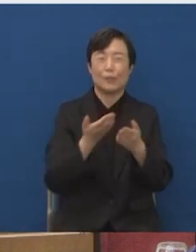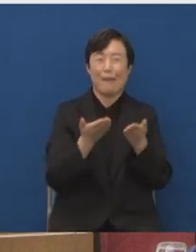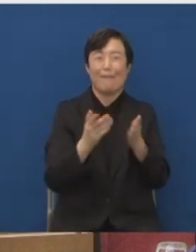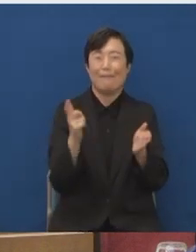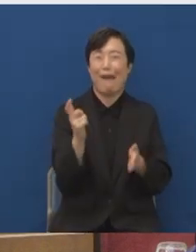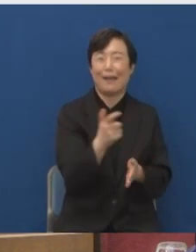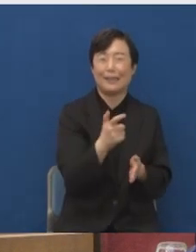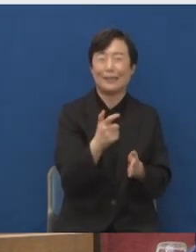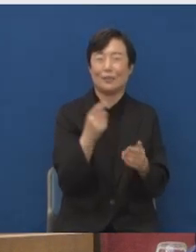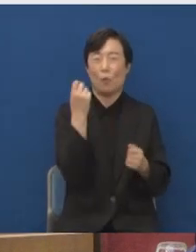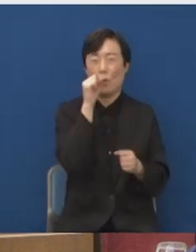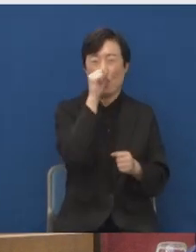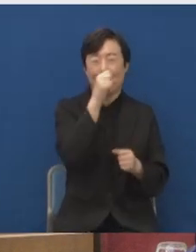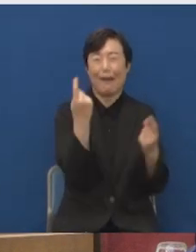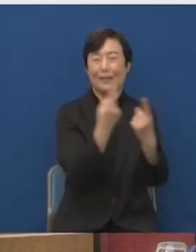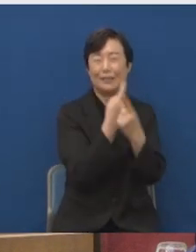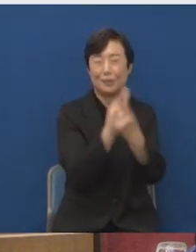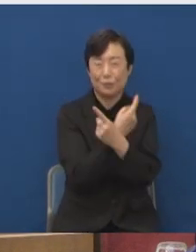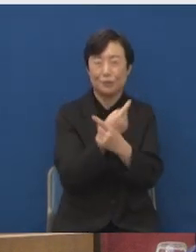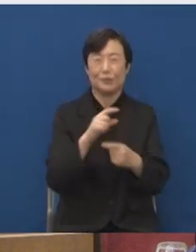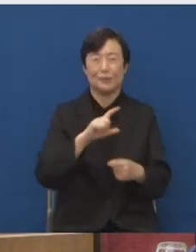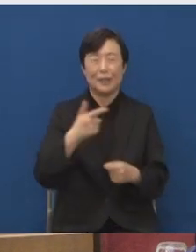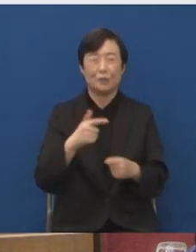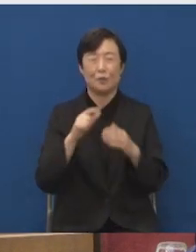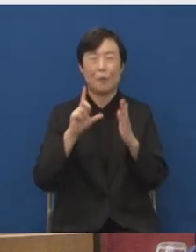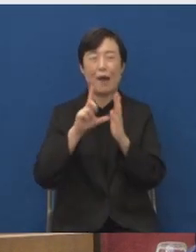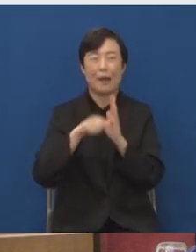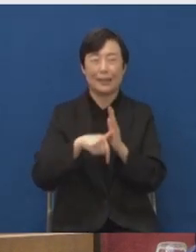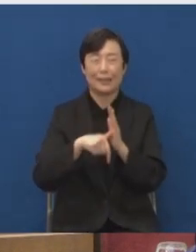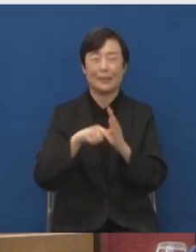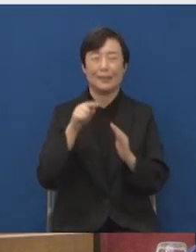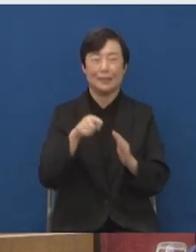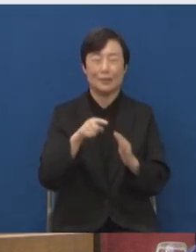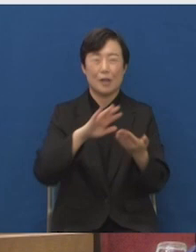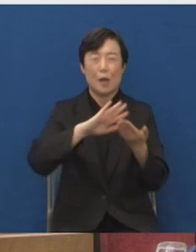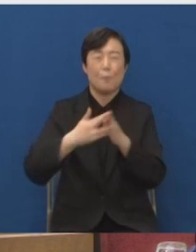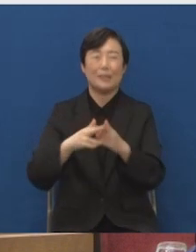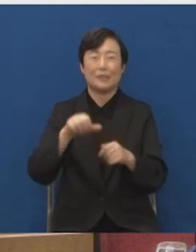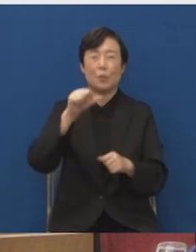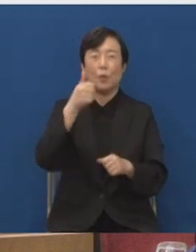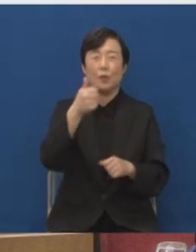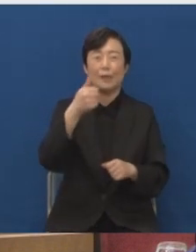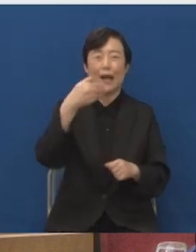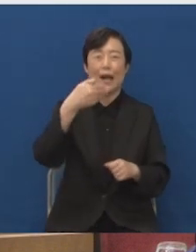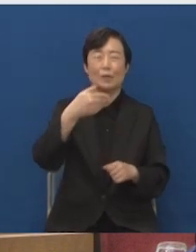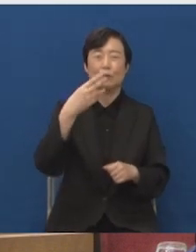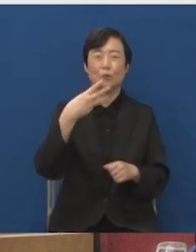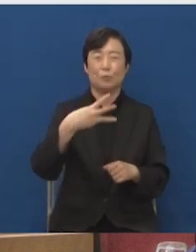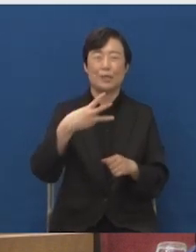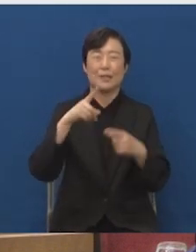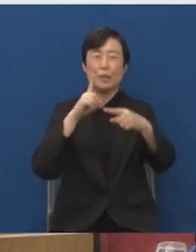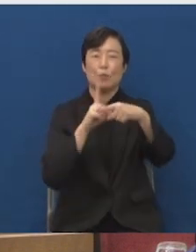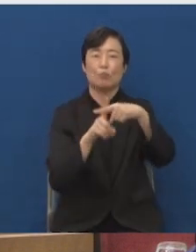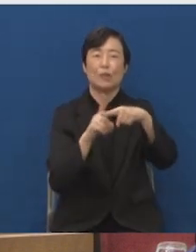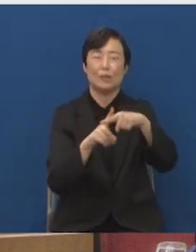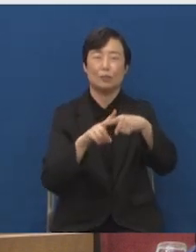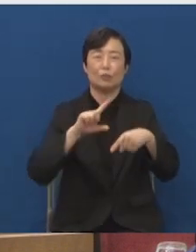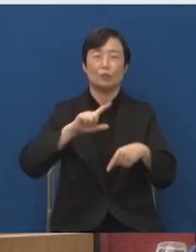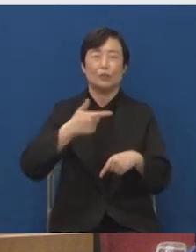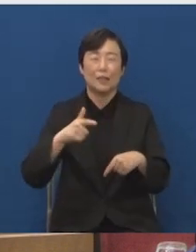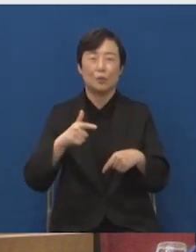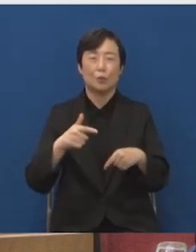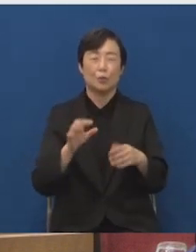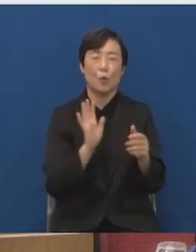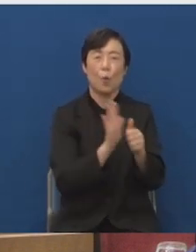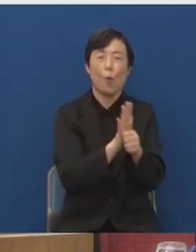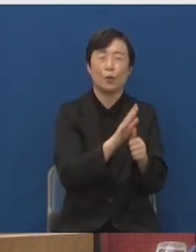修をする場合は、第一次編成予算に計上した町の匠プラスなどの補助事業と併給が可能なため、